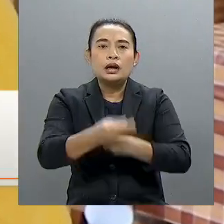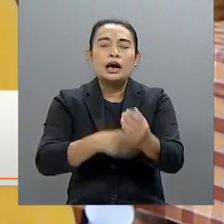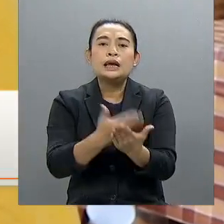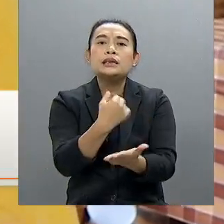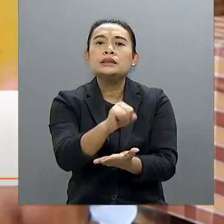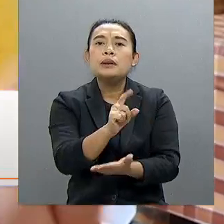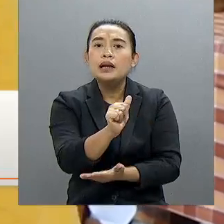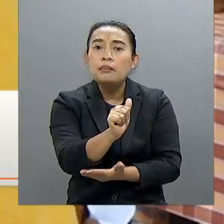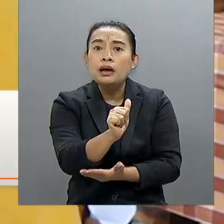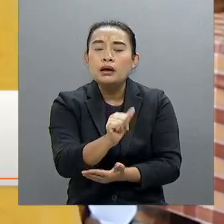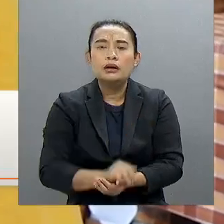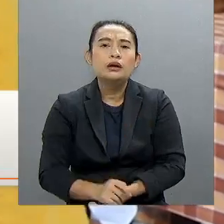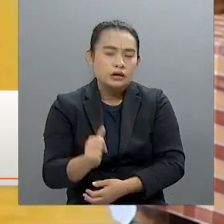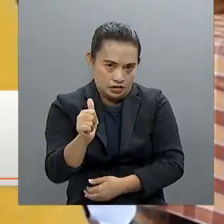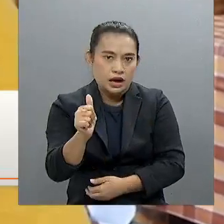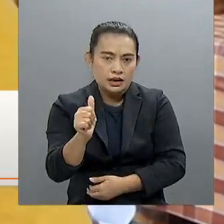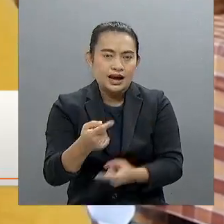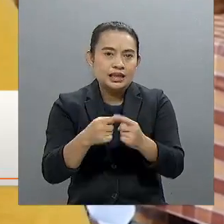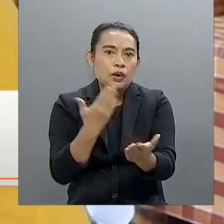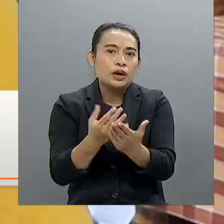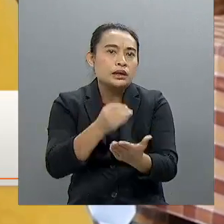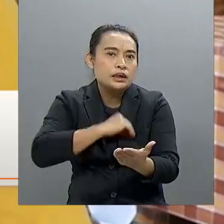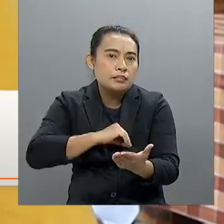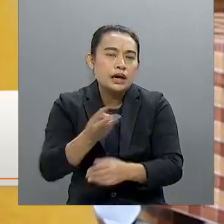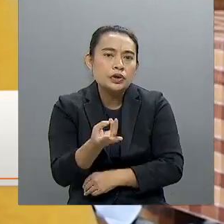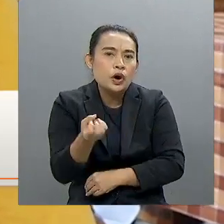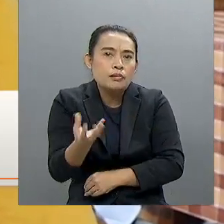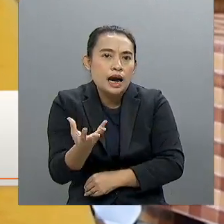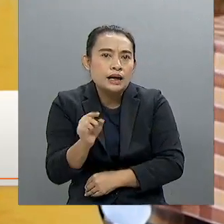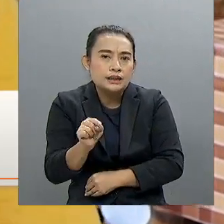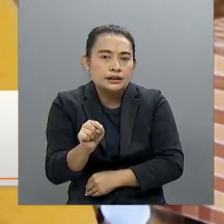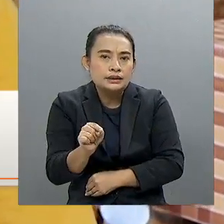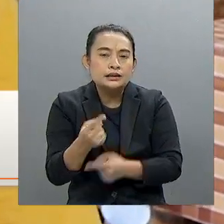่วาเรา voได้กำเรายมากน้แ่ไหนแคนนเองแต่ว่าเรากอยู่ได้